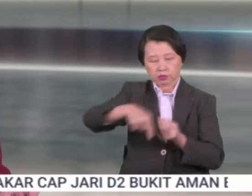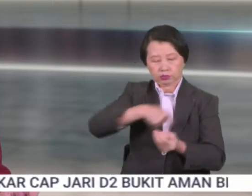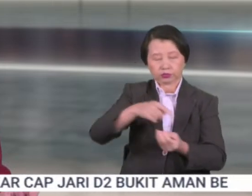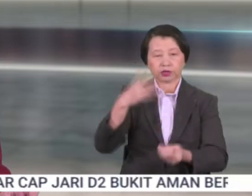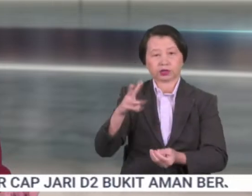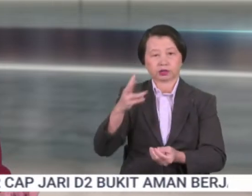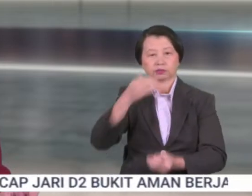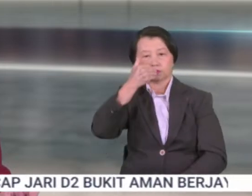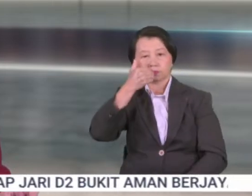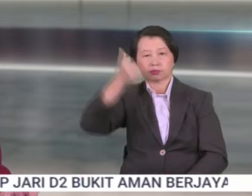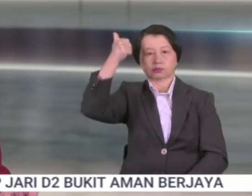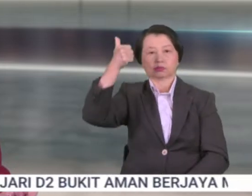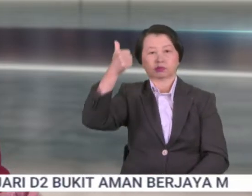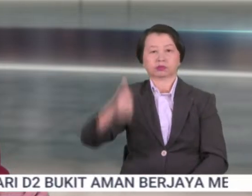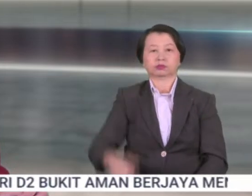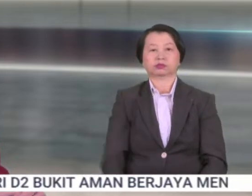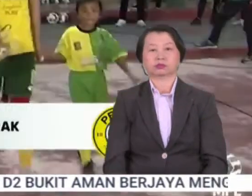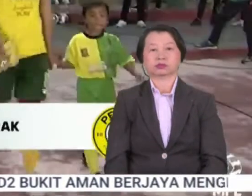16